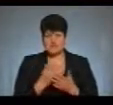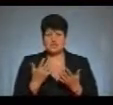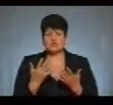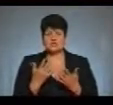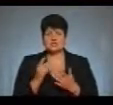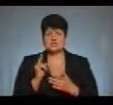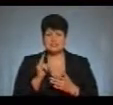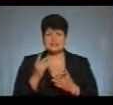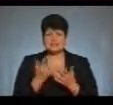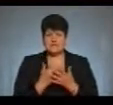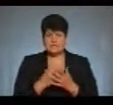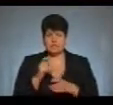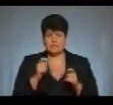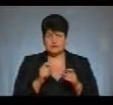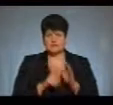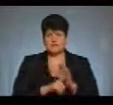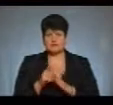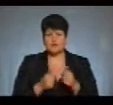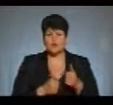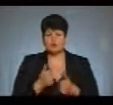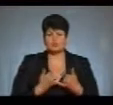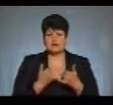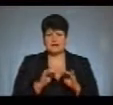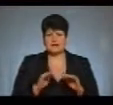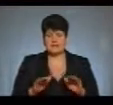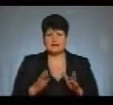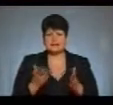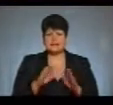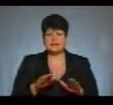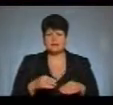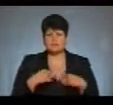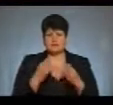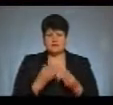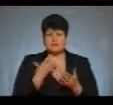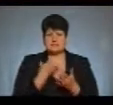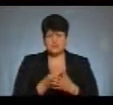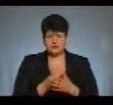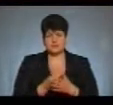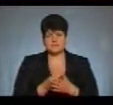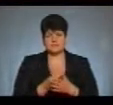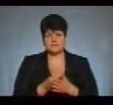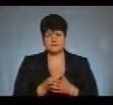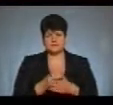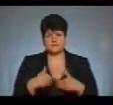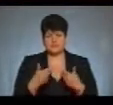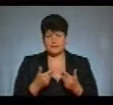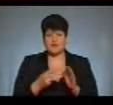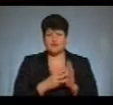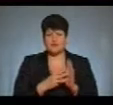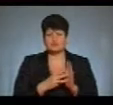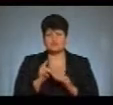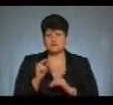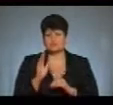Fest стартував конкурс для дітей, де діти подавали свої конкурсні стрічки. І саме 8